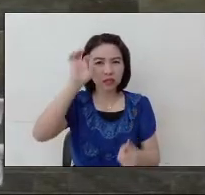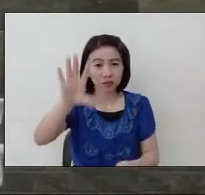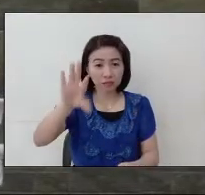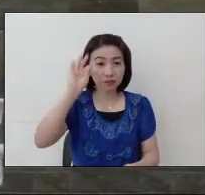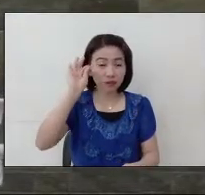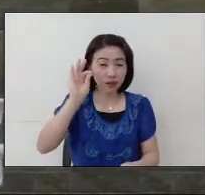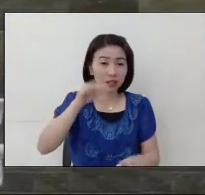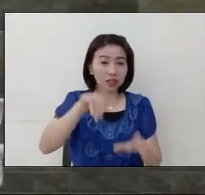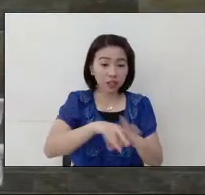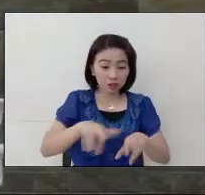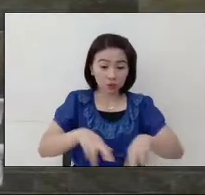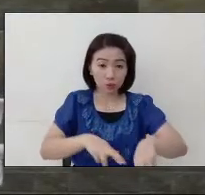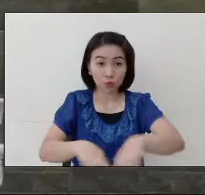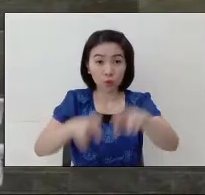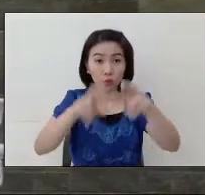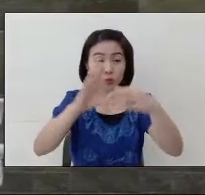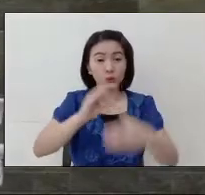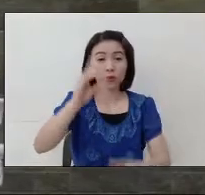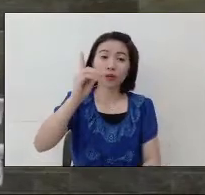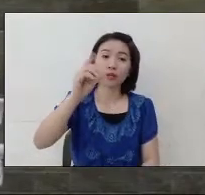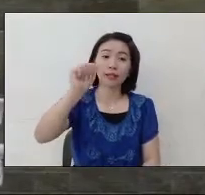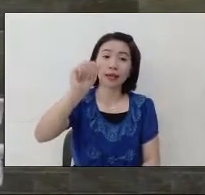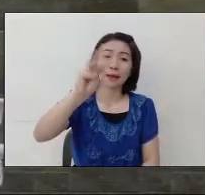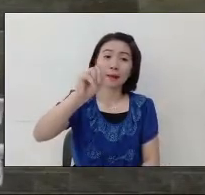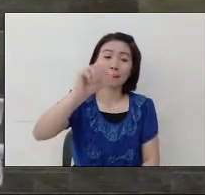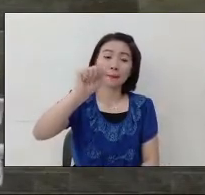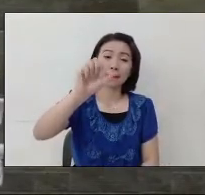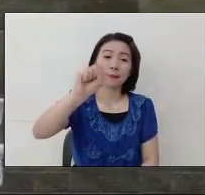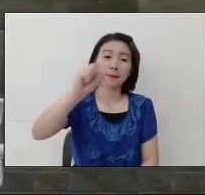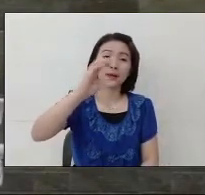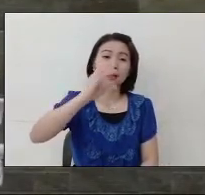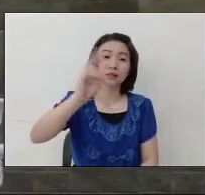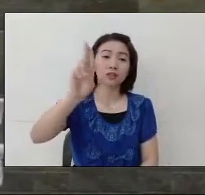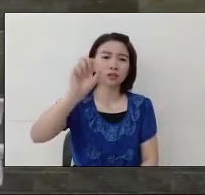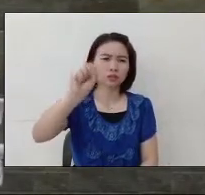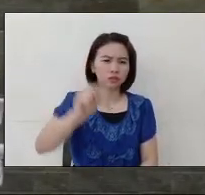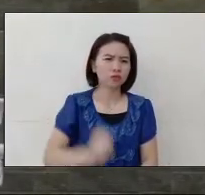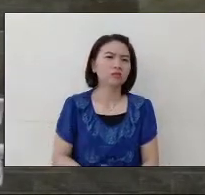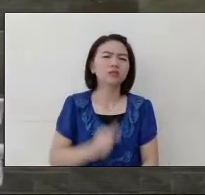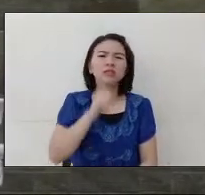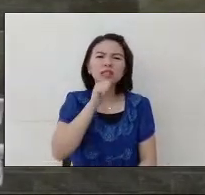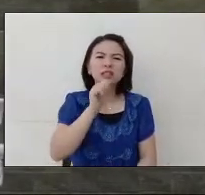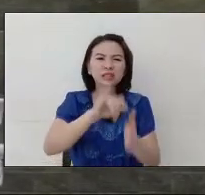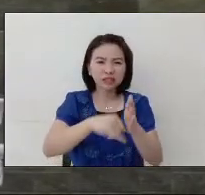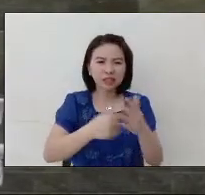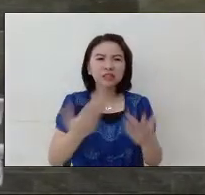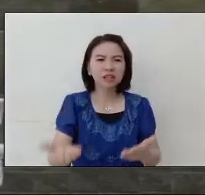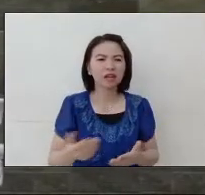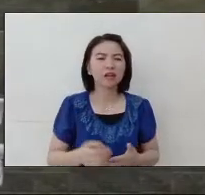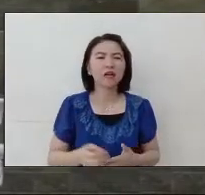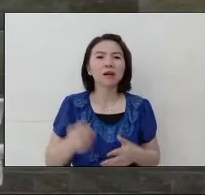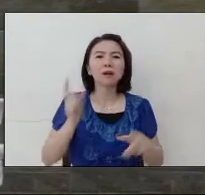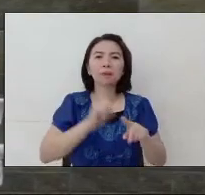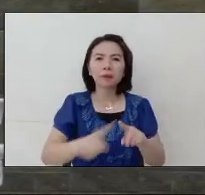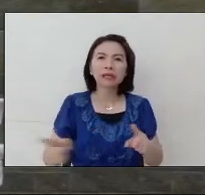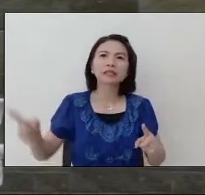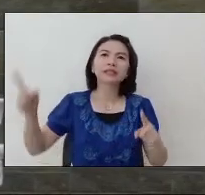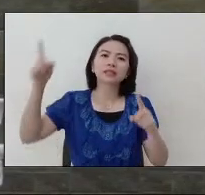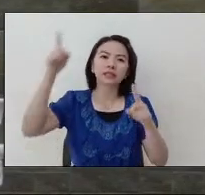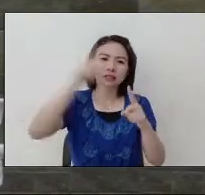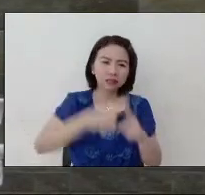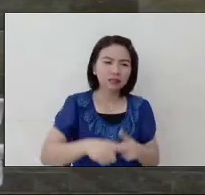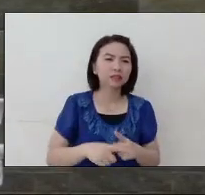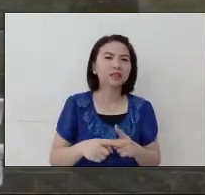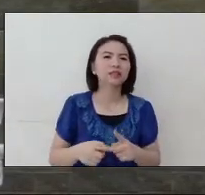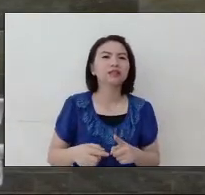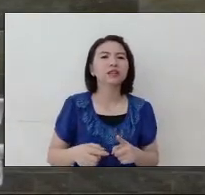Barnabas at siya ay nagkaroon ng commission doon. Hindi lamang po. Hanggang sa kalagayan siya, sa kalagayan